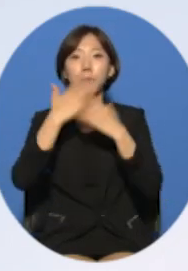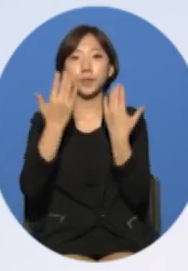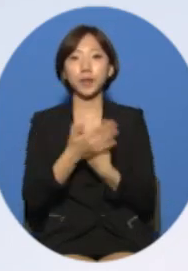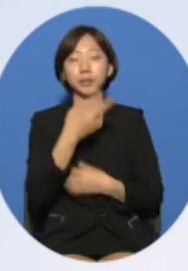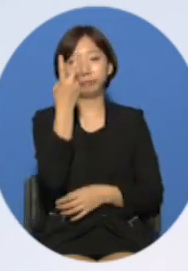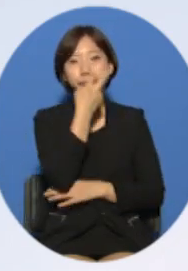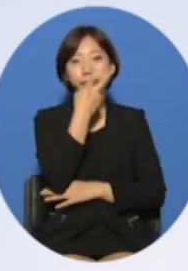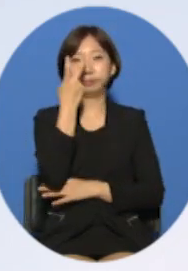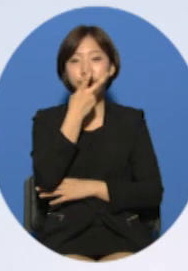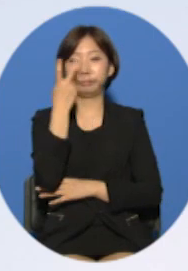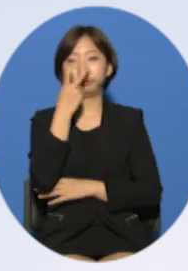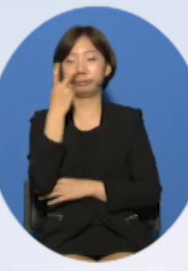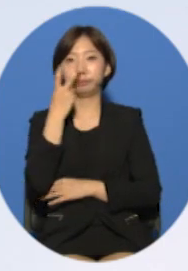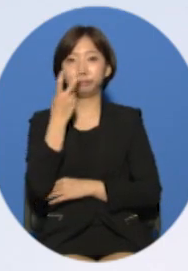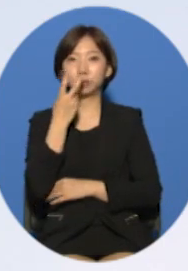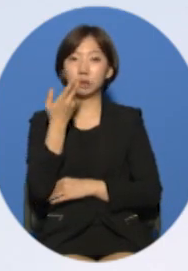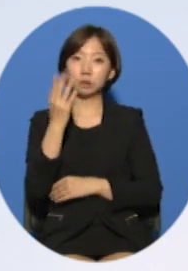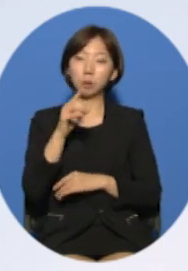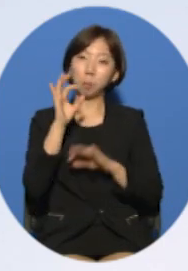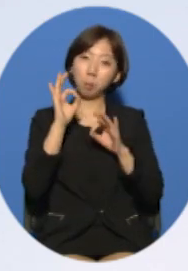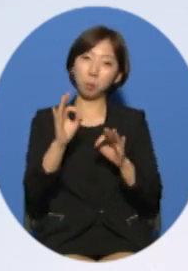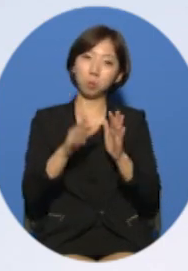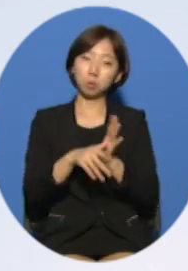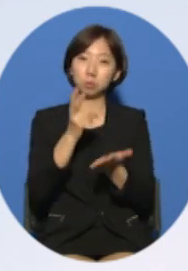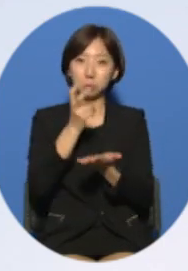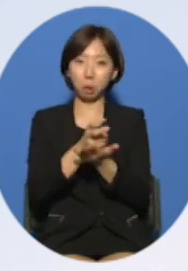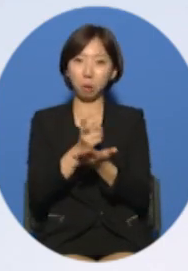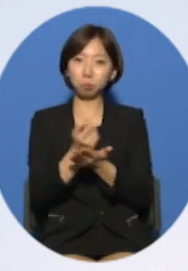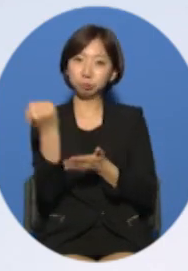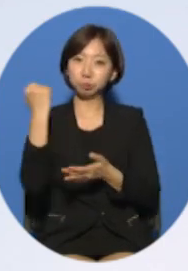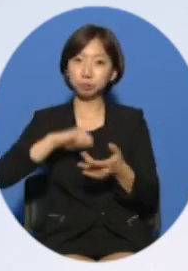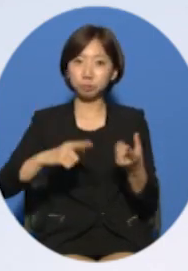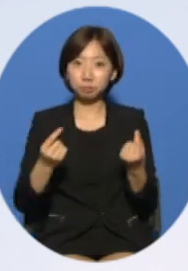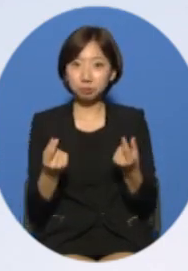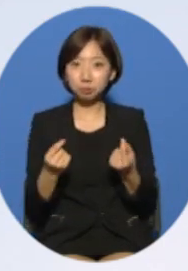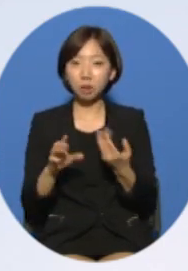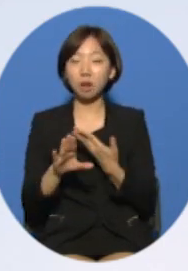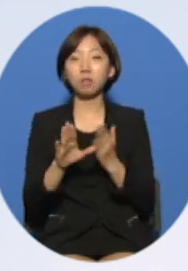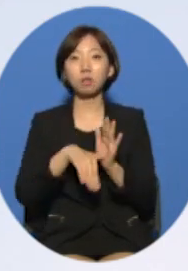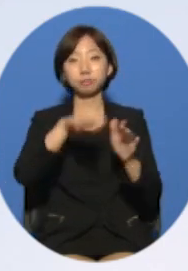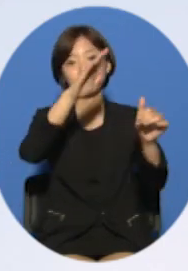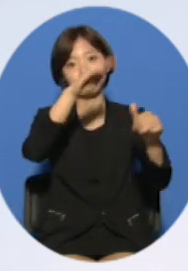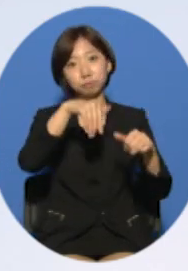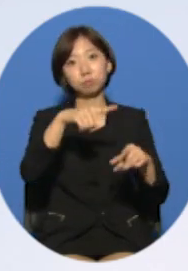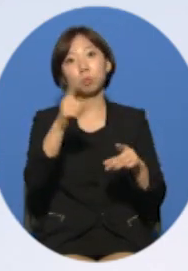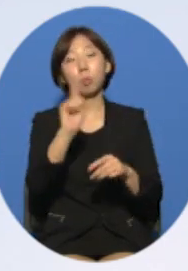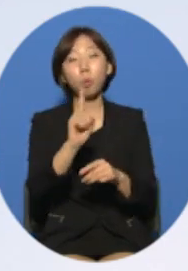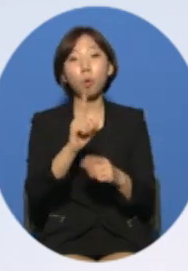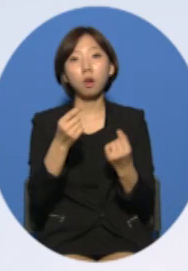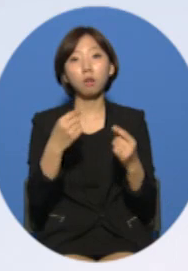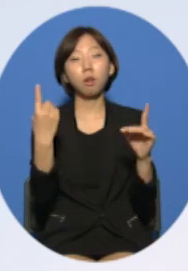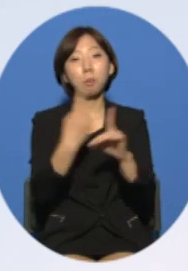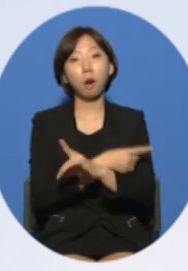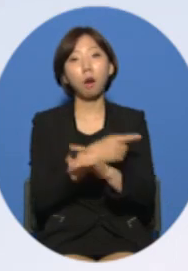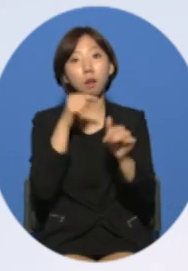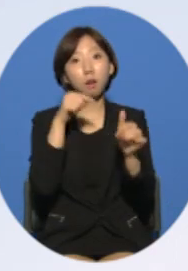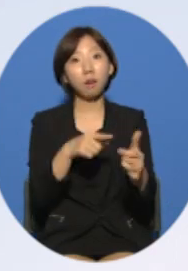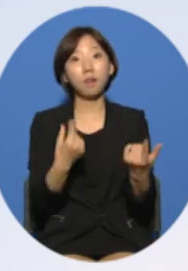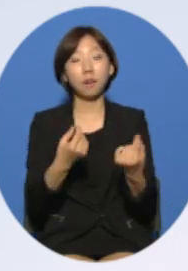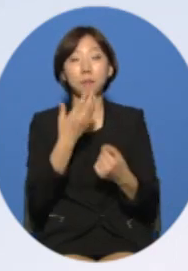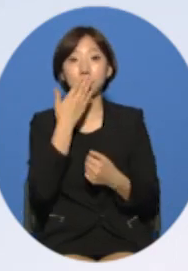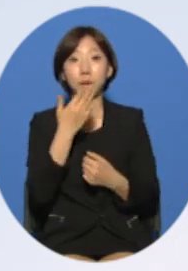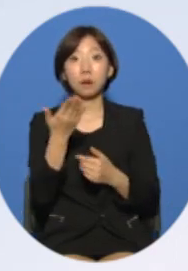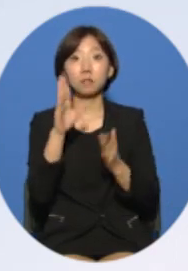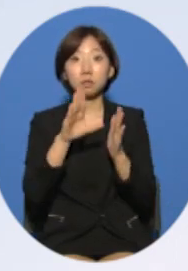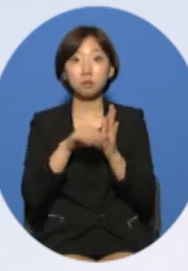규정에 어긋난다든가 조금 이의제가 있을 때는 투표관리관한테 이의제기하고 예. 시정요구도 할 수 있습니다. 아하. 여기서 주의할 점 하나 있습니다.